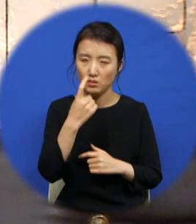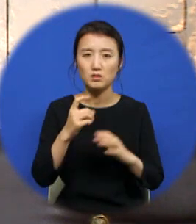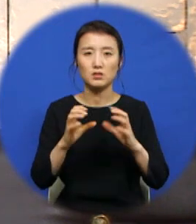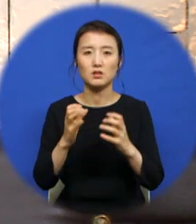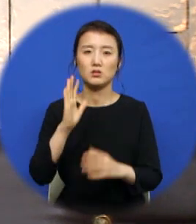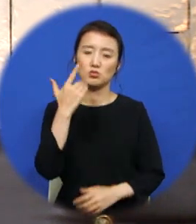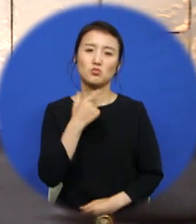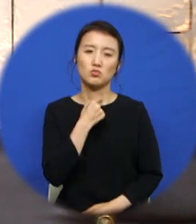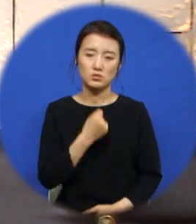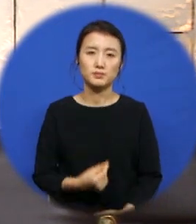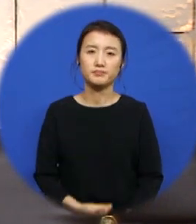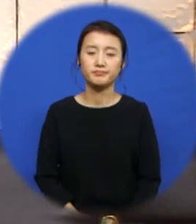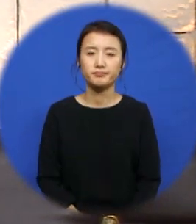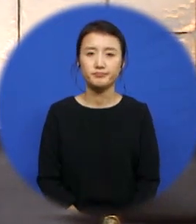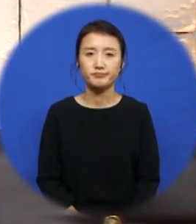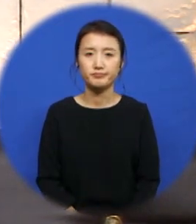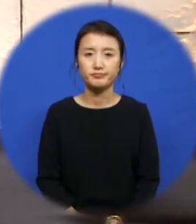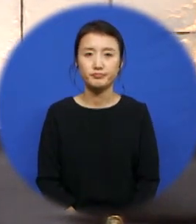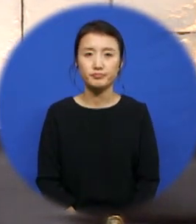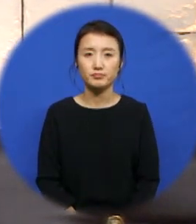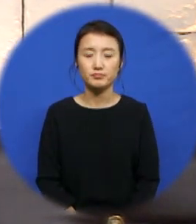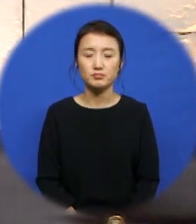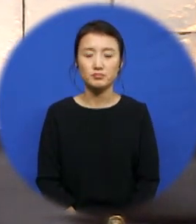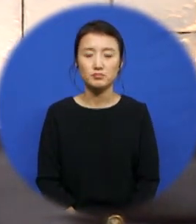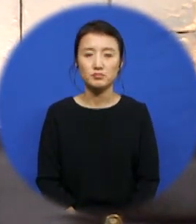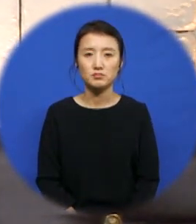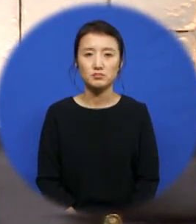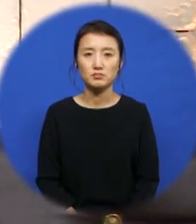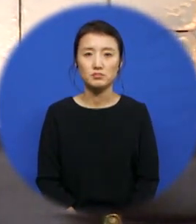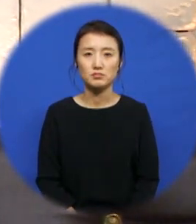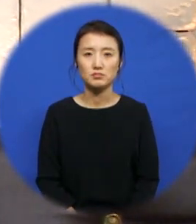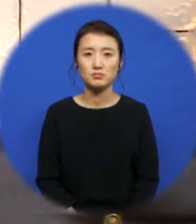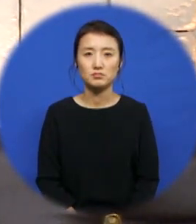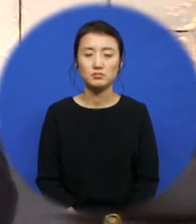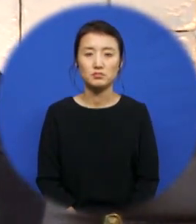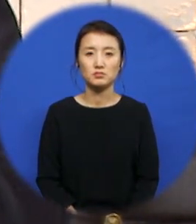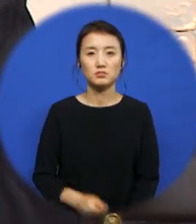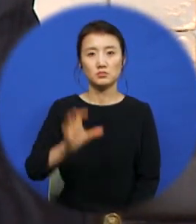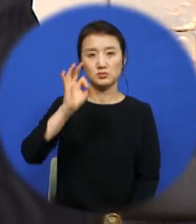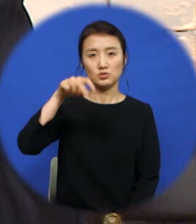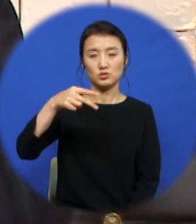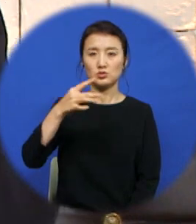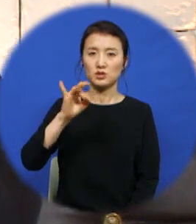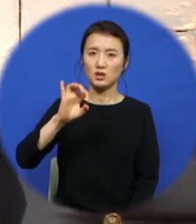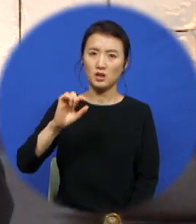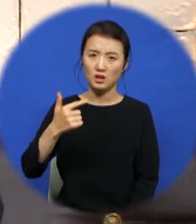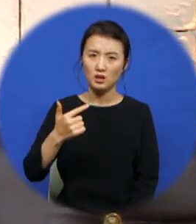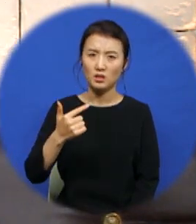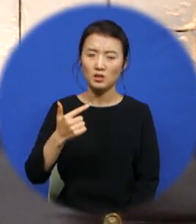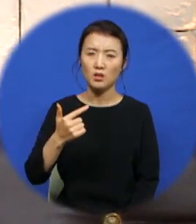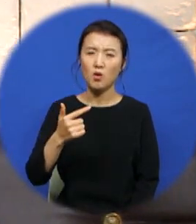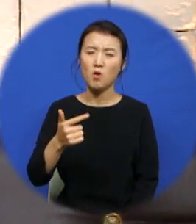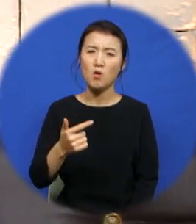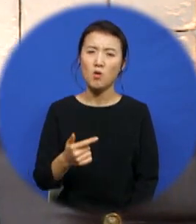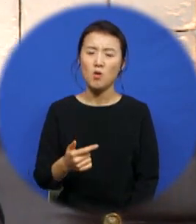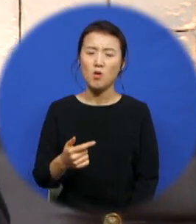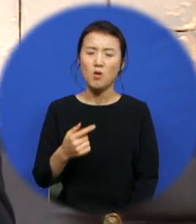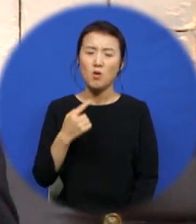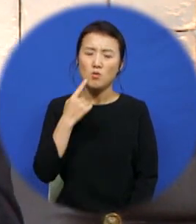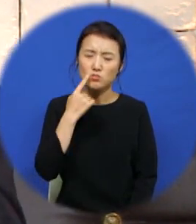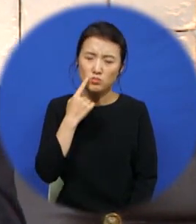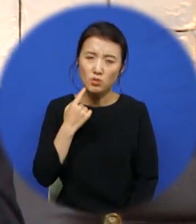예 네 오늘 정말 여러분 우리가 예 유대인들이 어떻게 해서 그렇게 부러운 그런 민족이 됐는가 한번